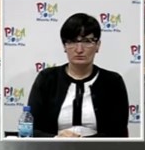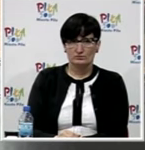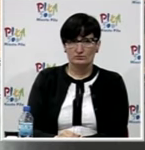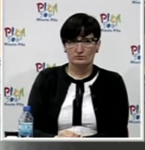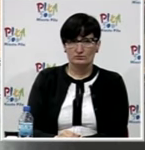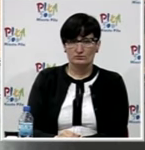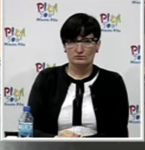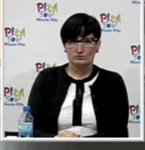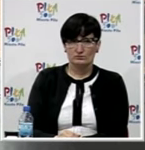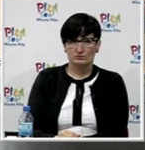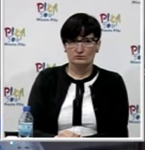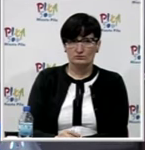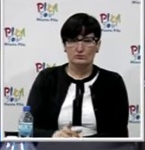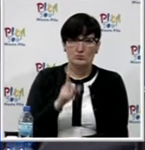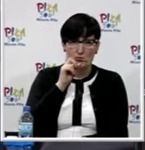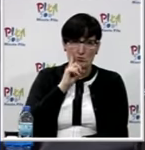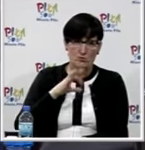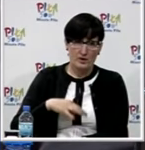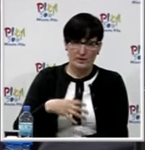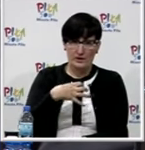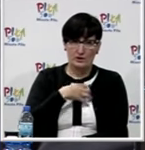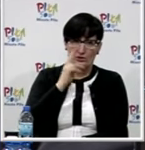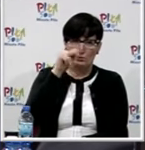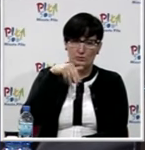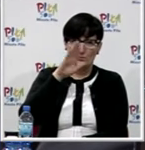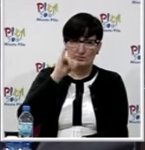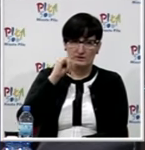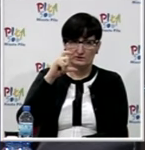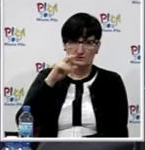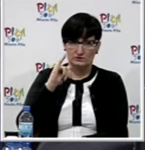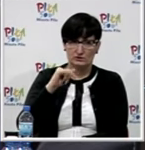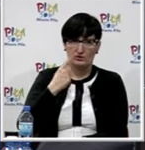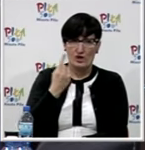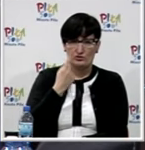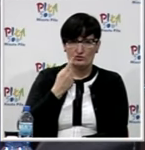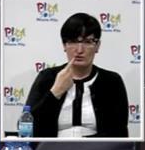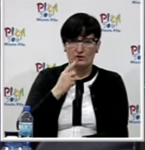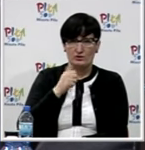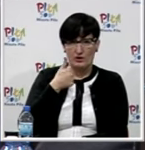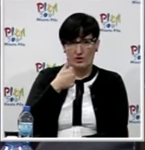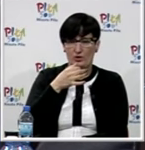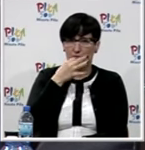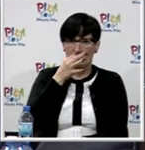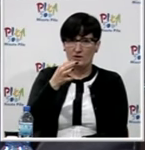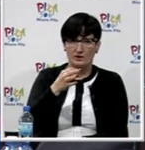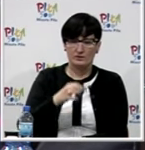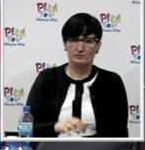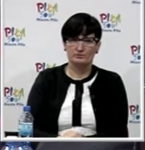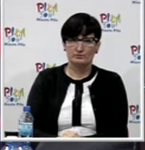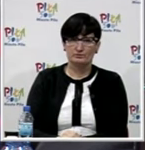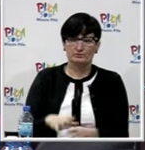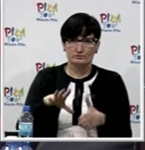dyrektor Kubicki mnie wybaczy, ale jeszcze jedno pytanie do niego w